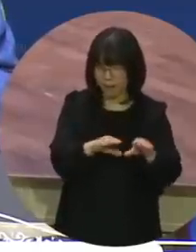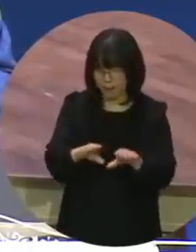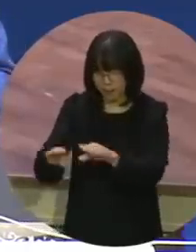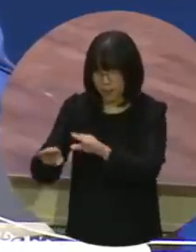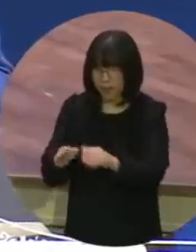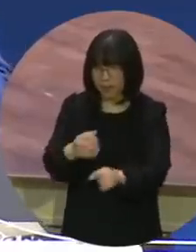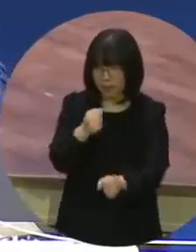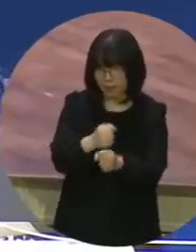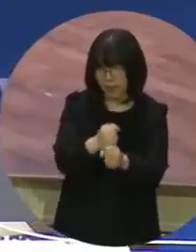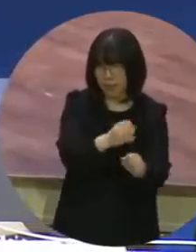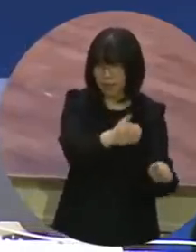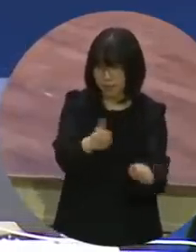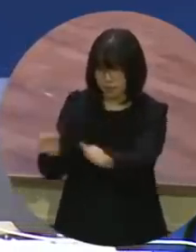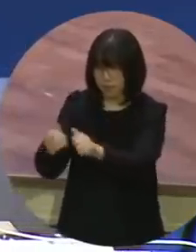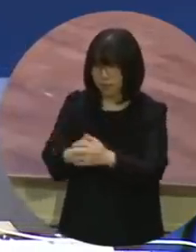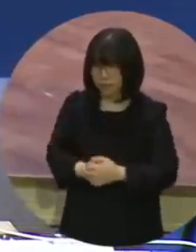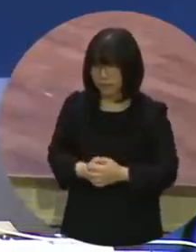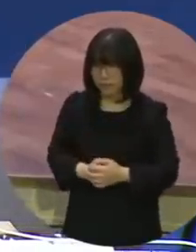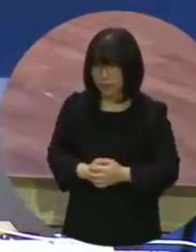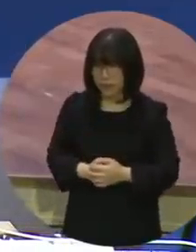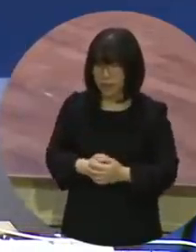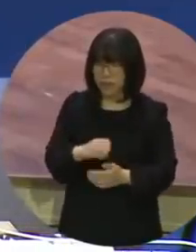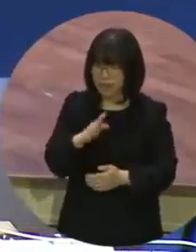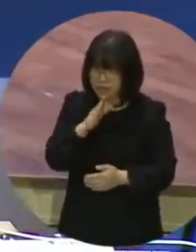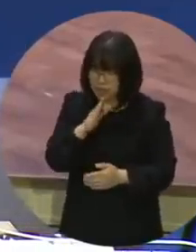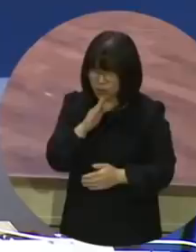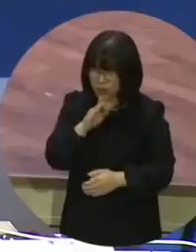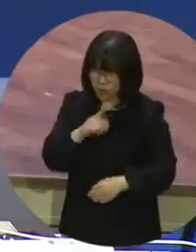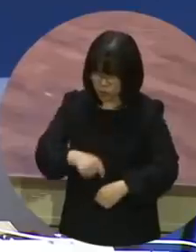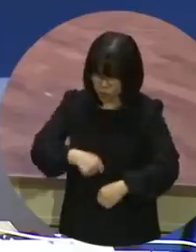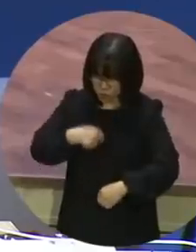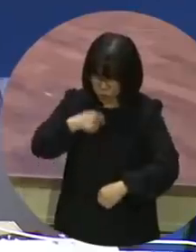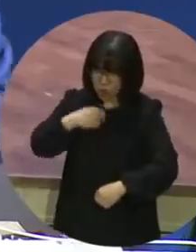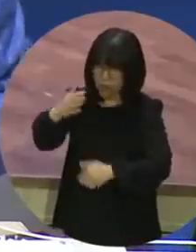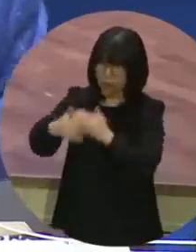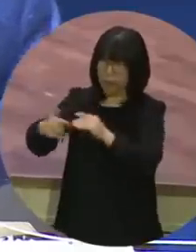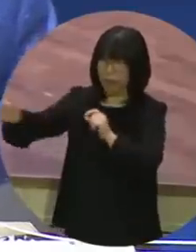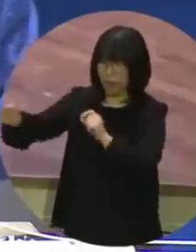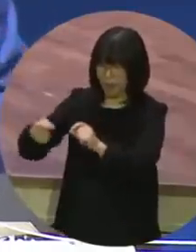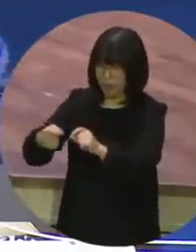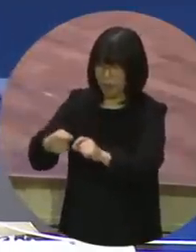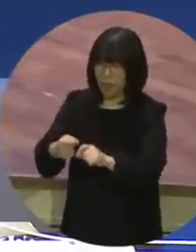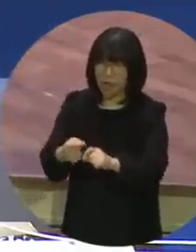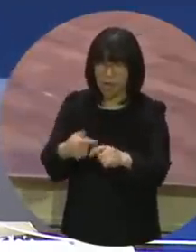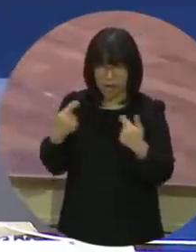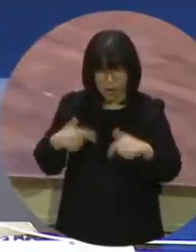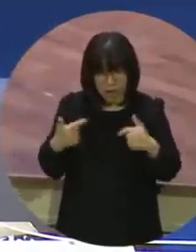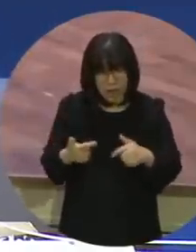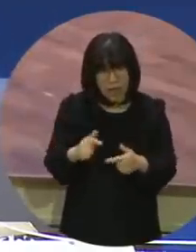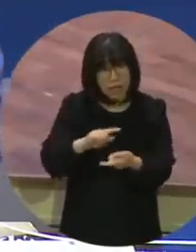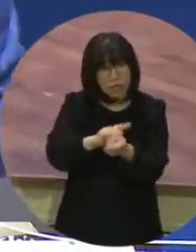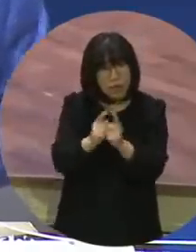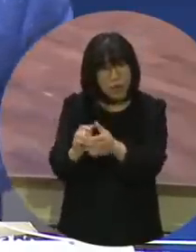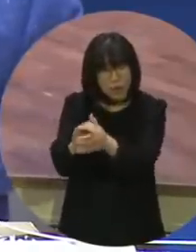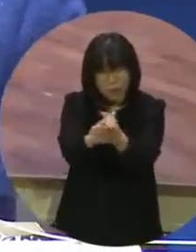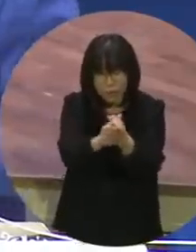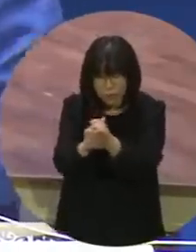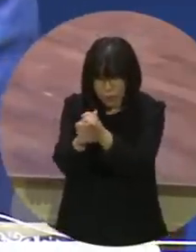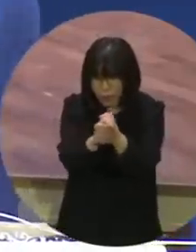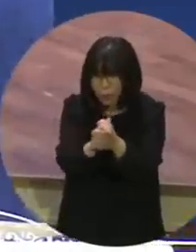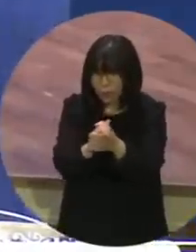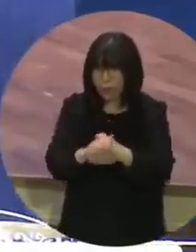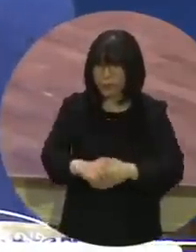아시겠어요? 정말로 하나님 앞에서 어디서든지 어디서든지 피스메이커로 언제나. 그래서 하나님